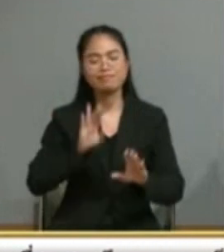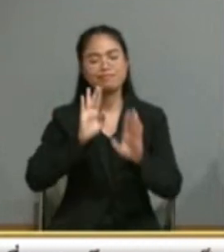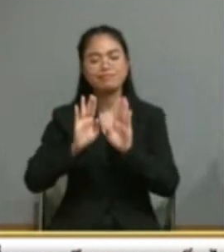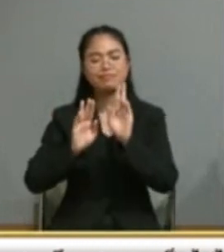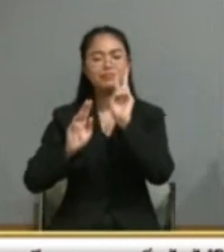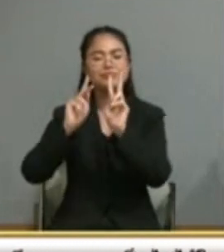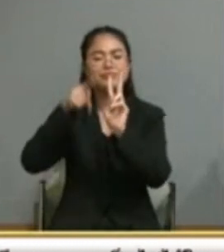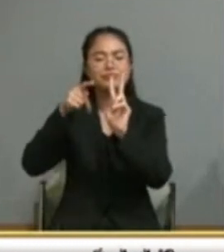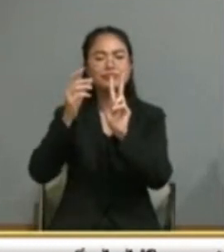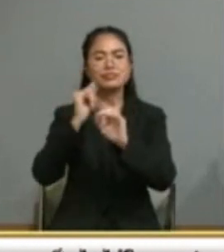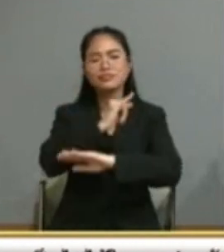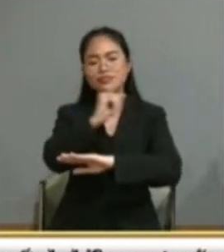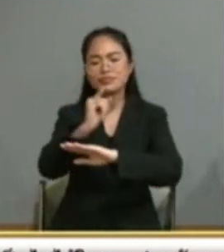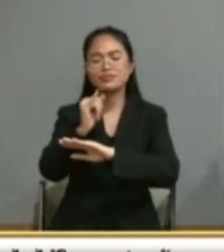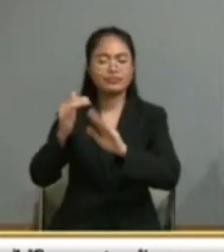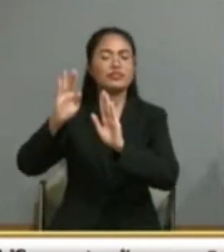ไม่เกินสงพันะครั